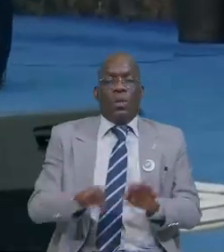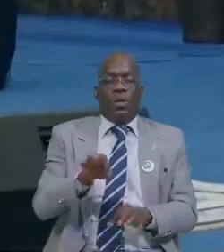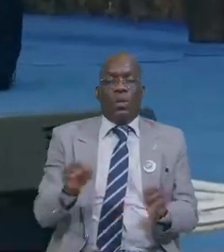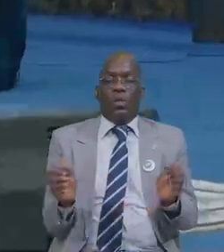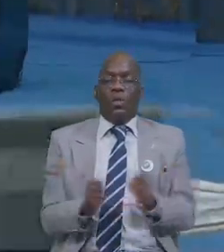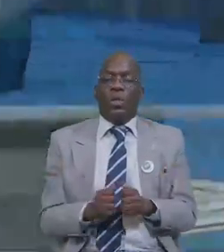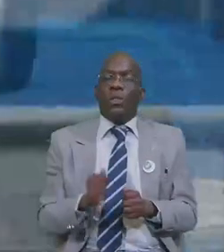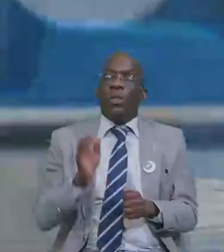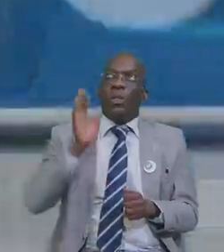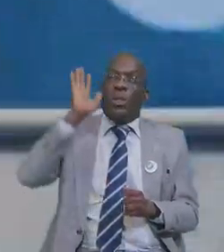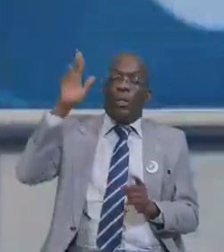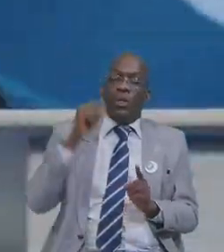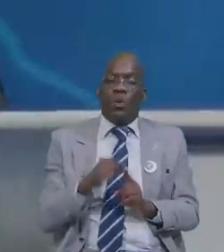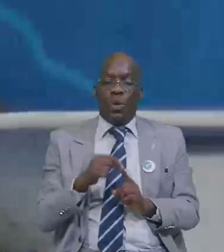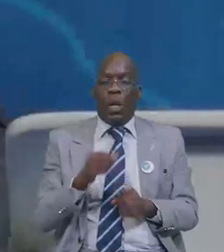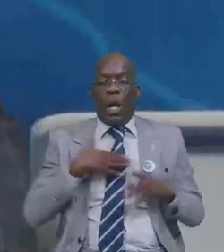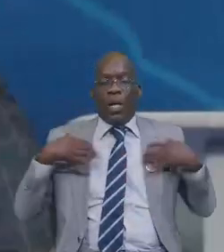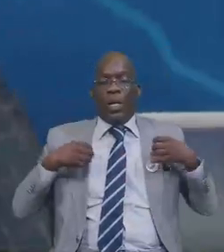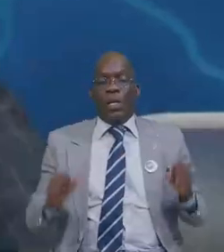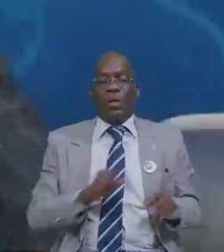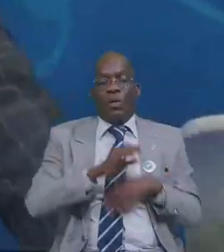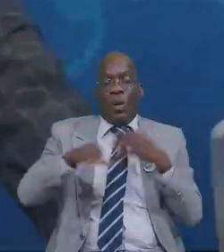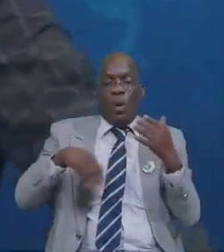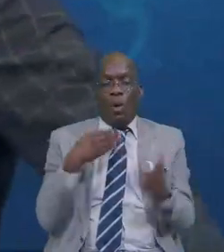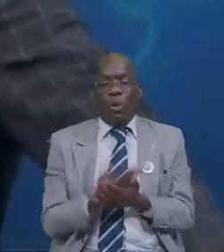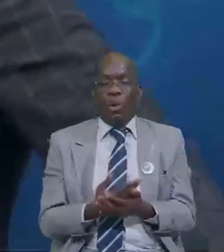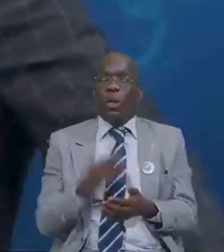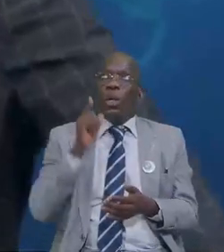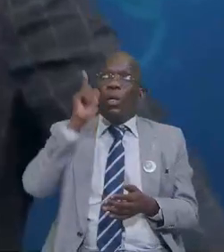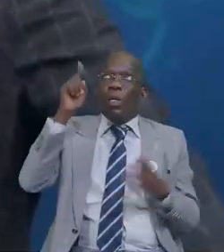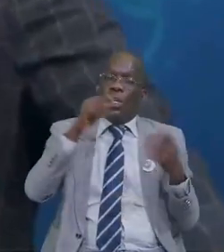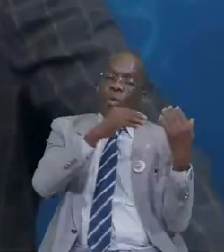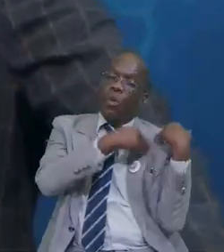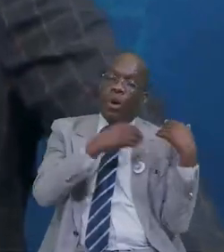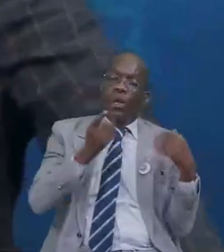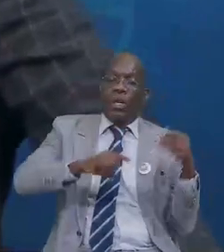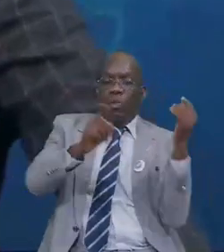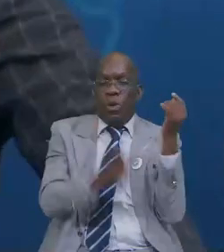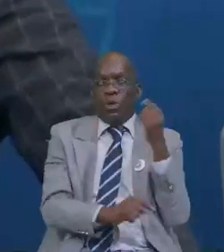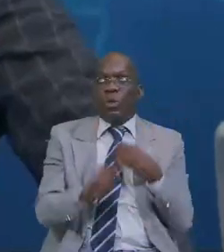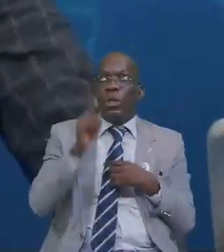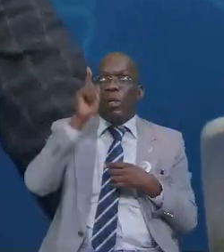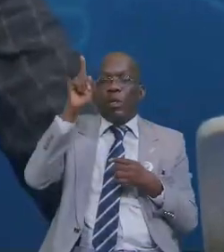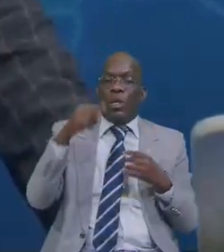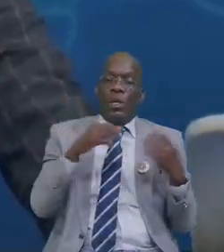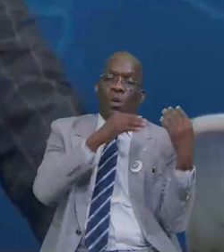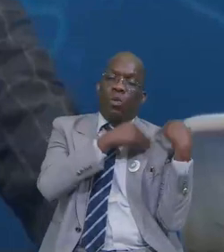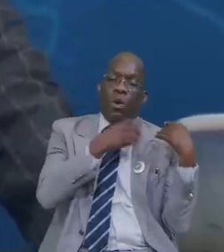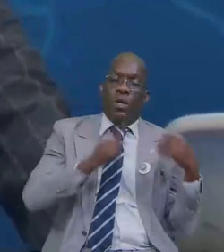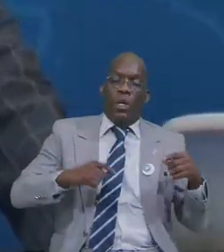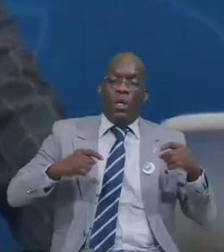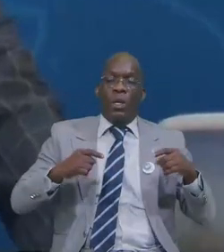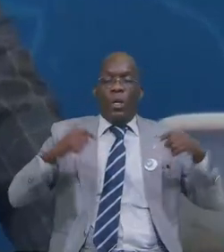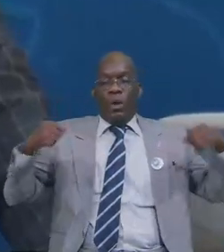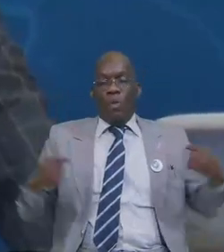guérit tout. Voyez cela. Il a porté le châtiment. Il a porté les plaies.